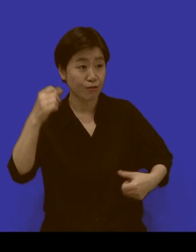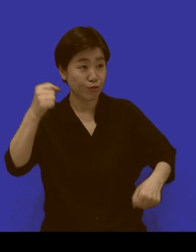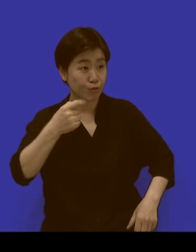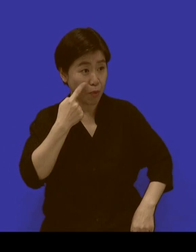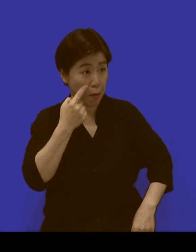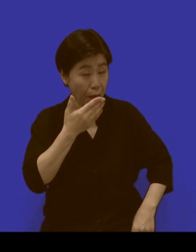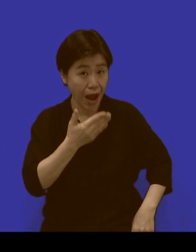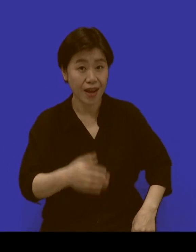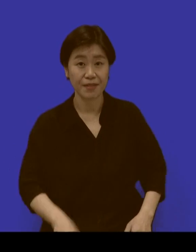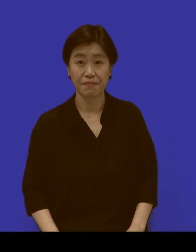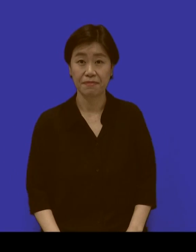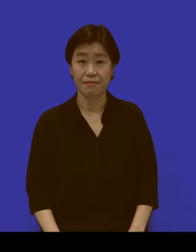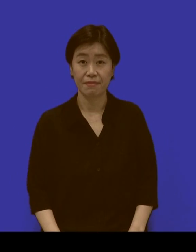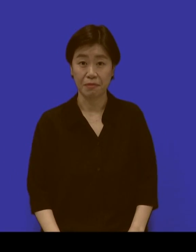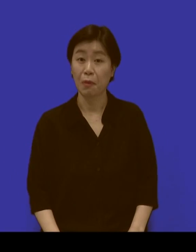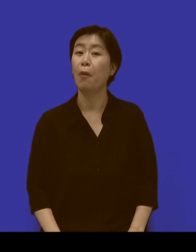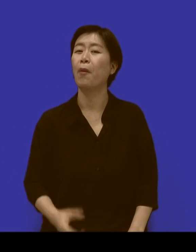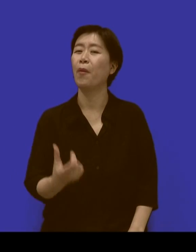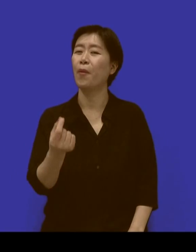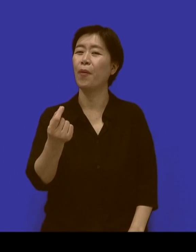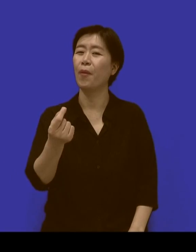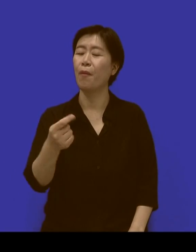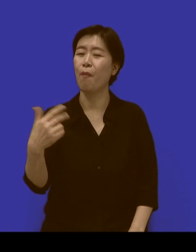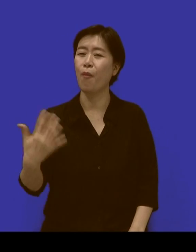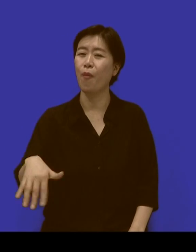안 돼요? 네. 네. 뭐 이렇게.